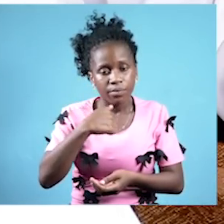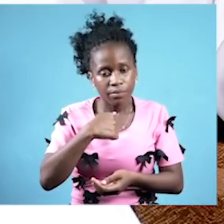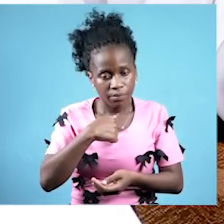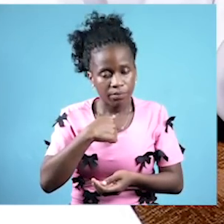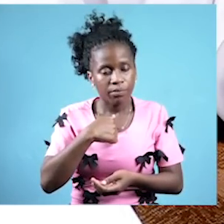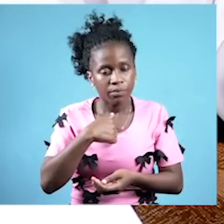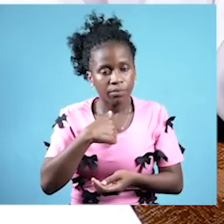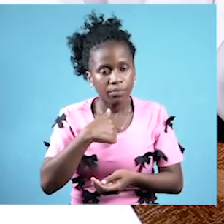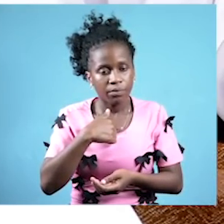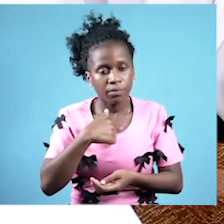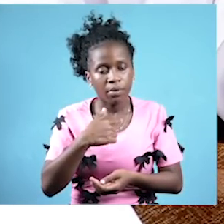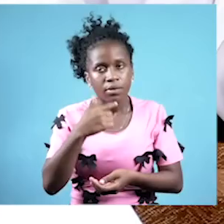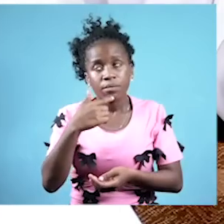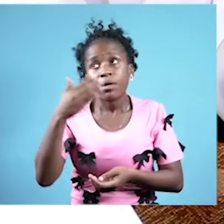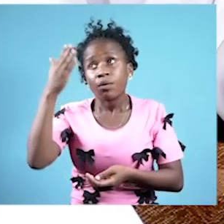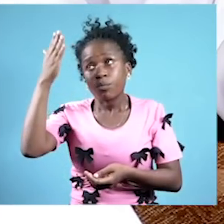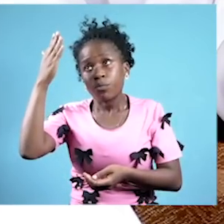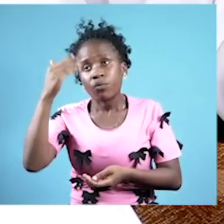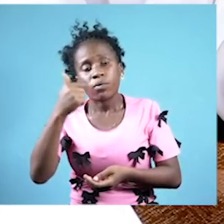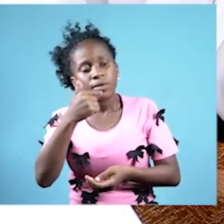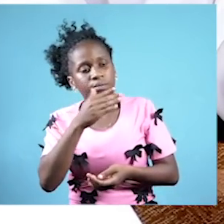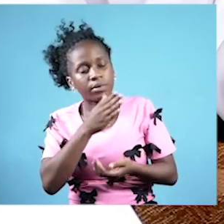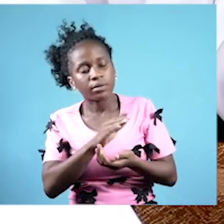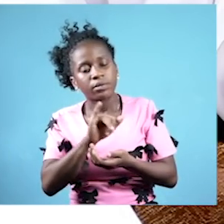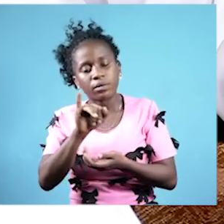Mwenyezi Mungu anasema katika Qur'ani,